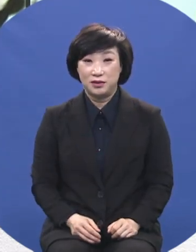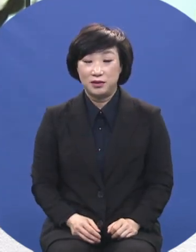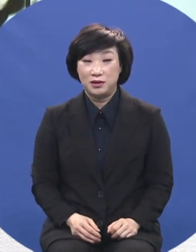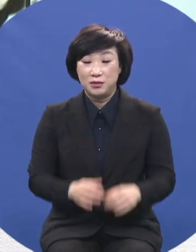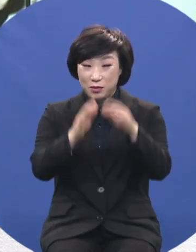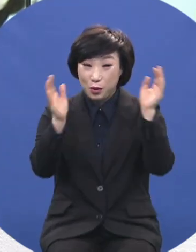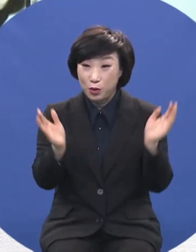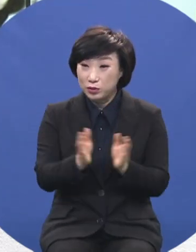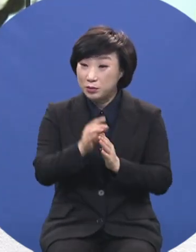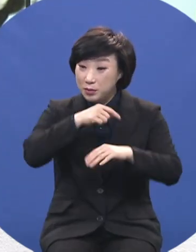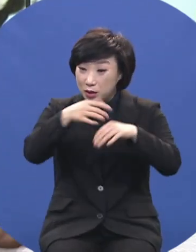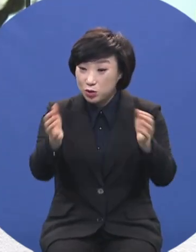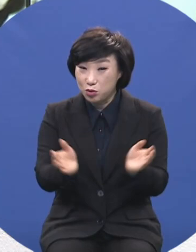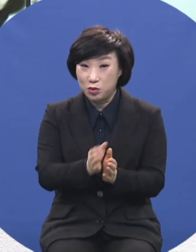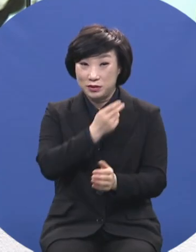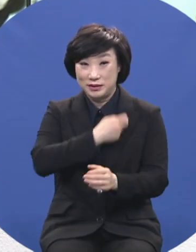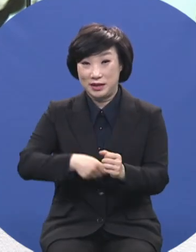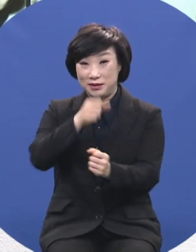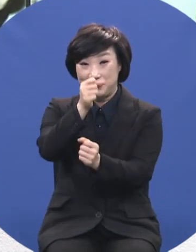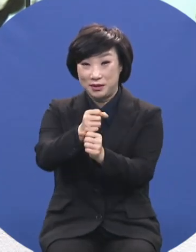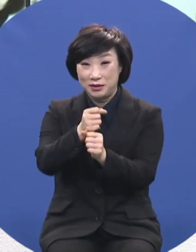모든 족속으로 제자를 삼아